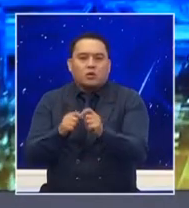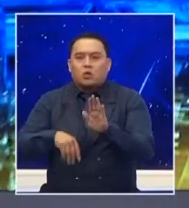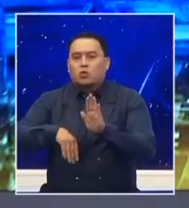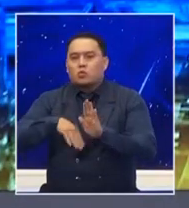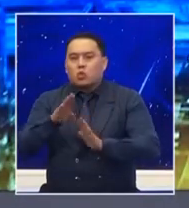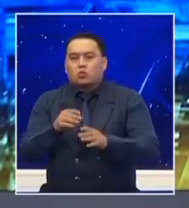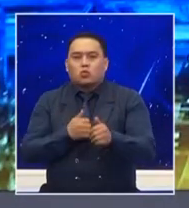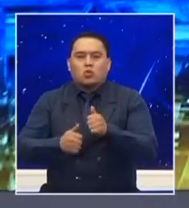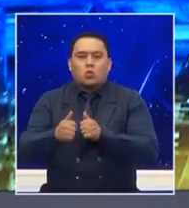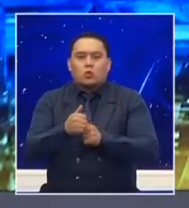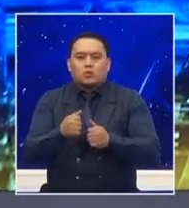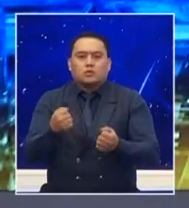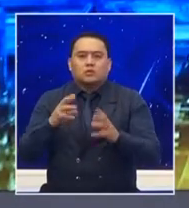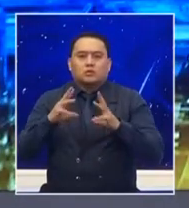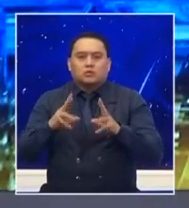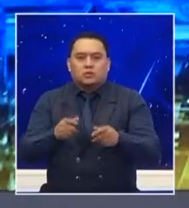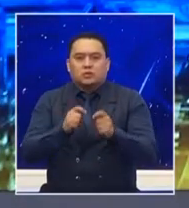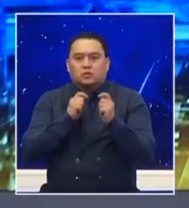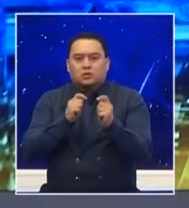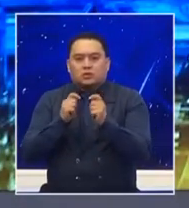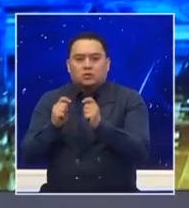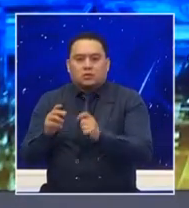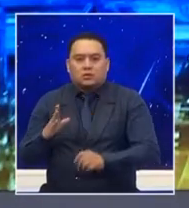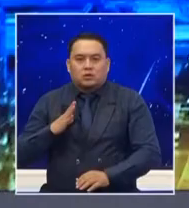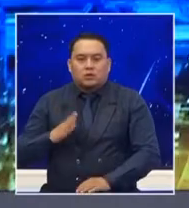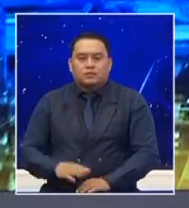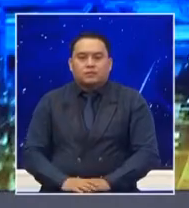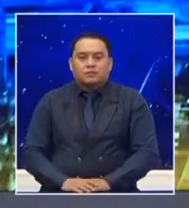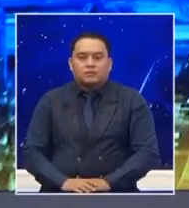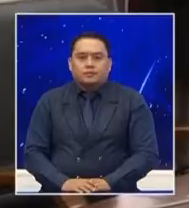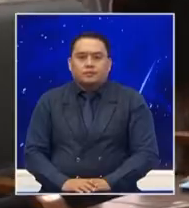қос шаруашылық басшысына МТЗ 82 тракторларын тарту етті.